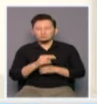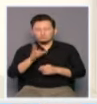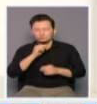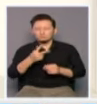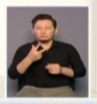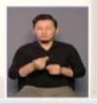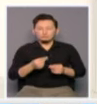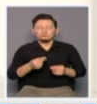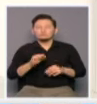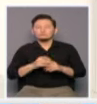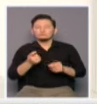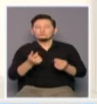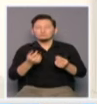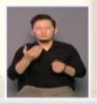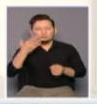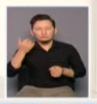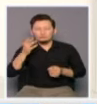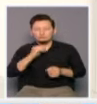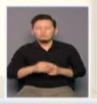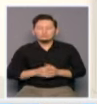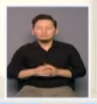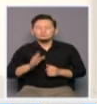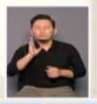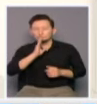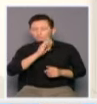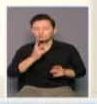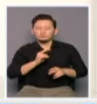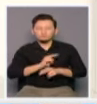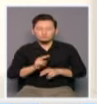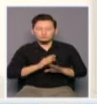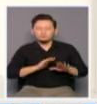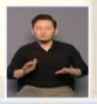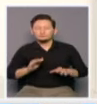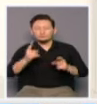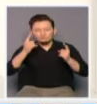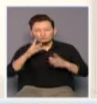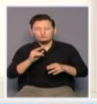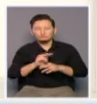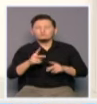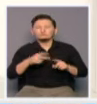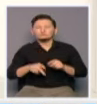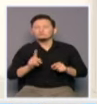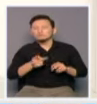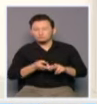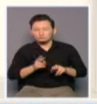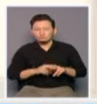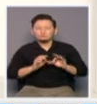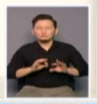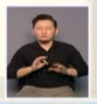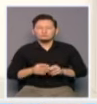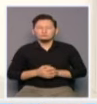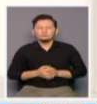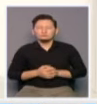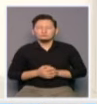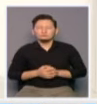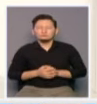возраст женщин, они в основном случае не ухаживают своими детьми. В плане того, что не ухаживают, не открывают головку